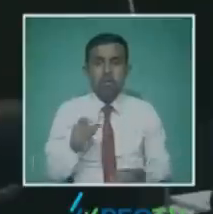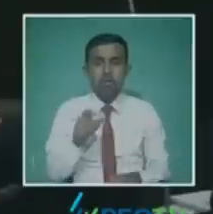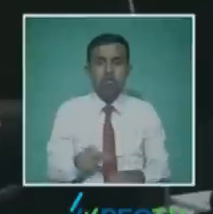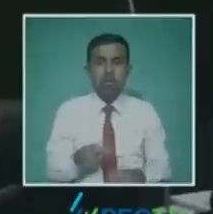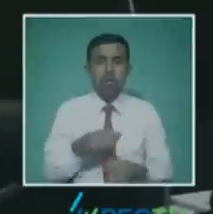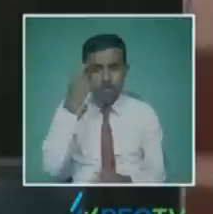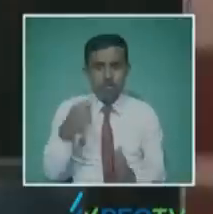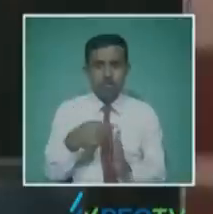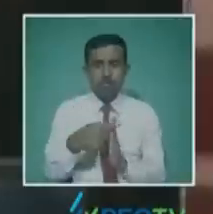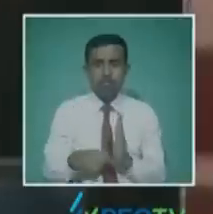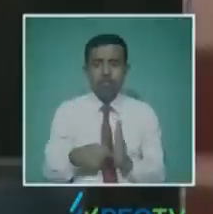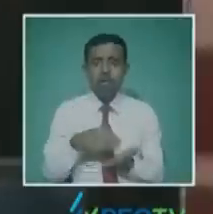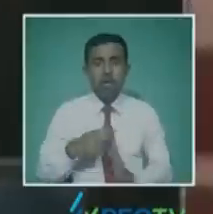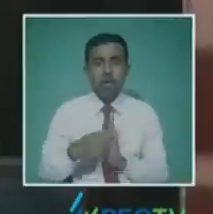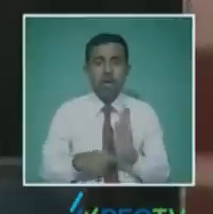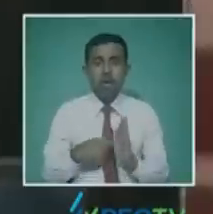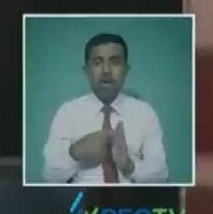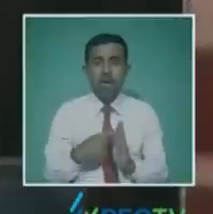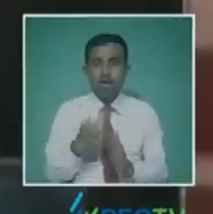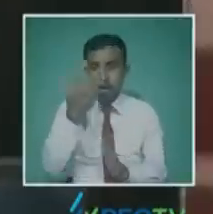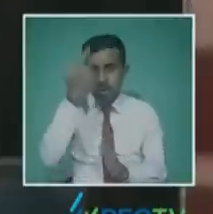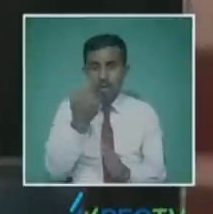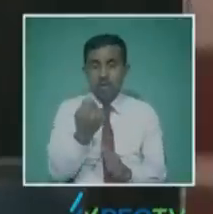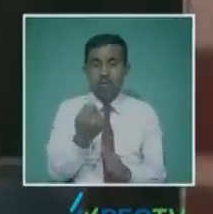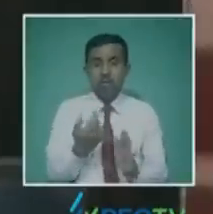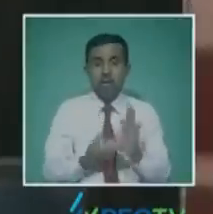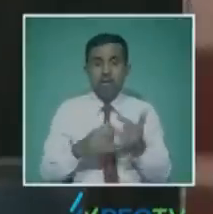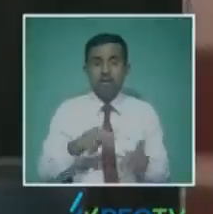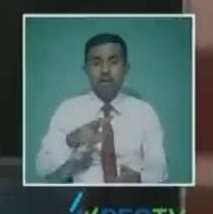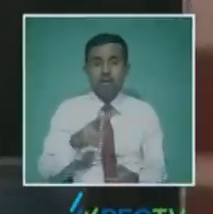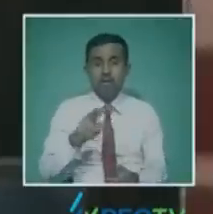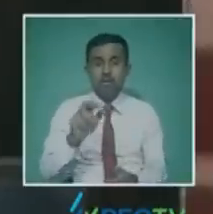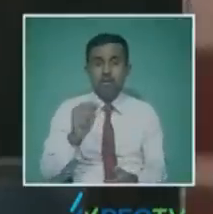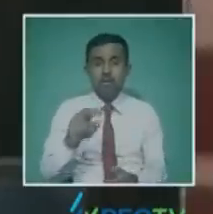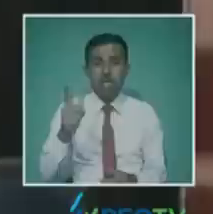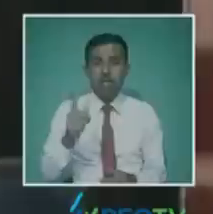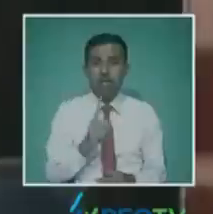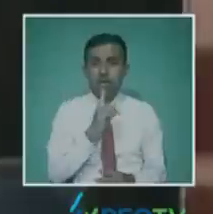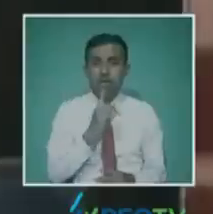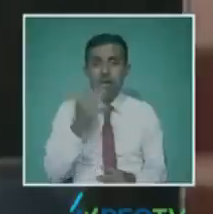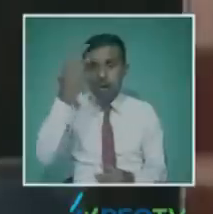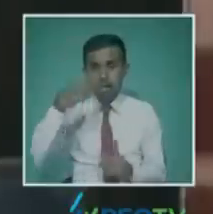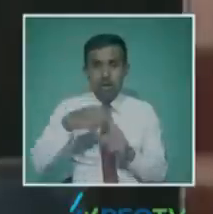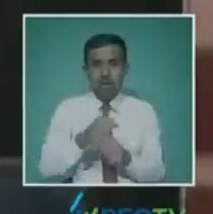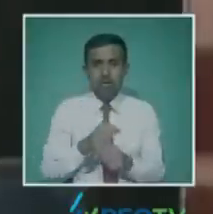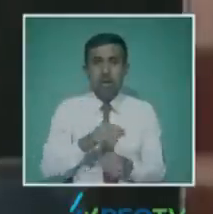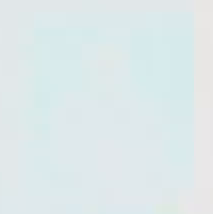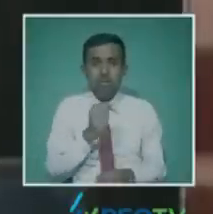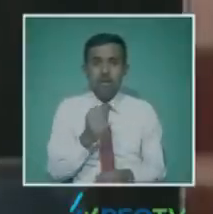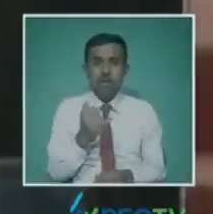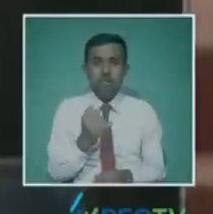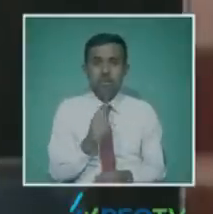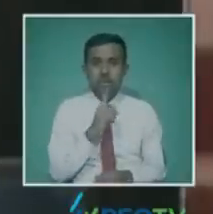විනාශ තත්ත්ව බලන්න. පොහොර ප්‍රශ්නයත් එක්ක කාල්මිර රුපියල් 250 275ට යද්දී පුරව කතරේ කෙරුවා හාල් කිලෝ රුපියල් 450ට යයි